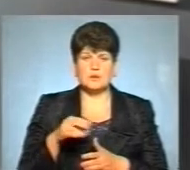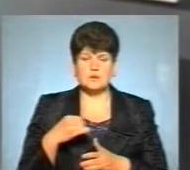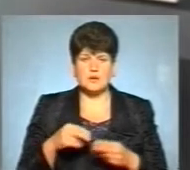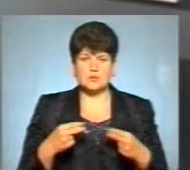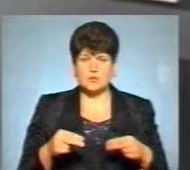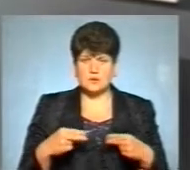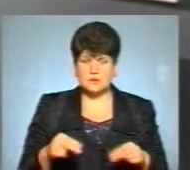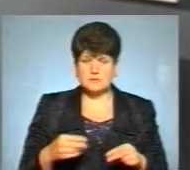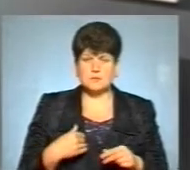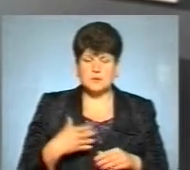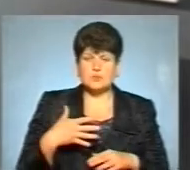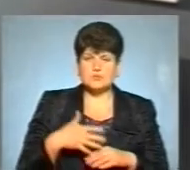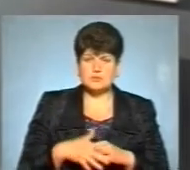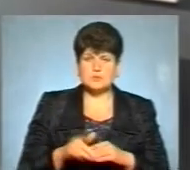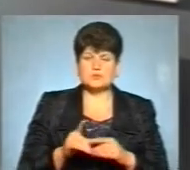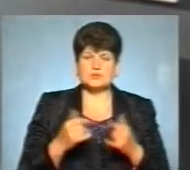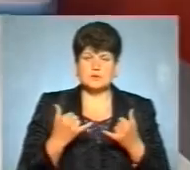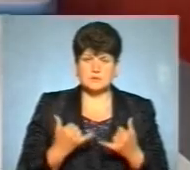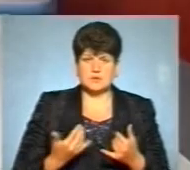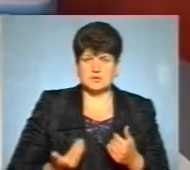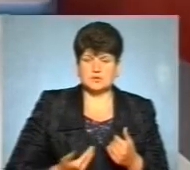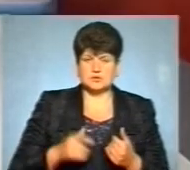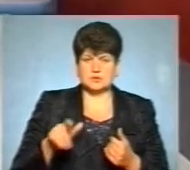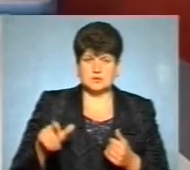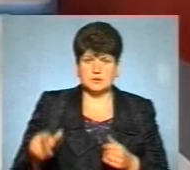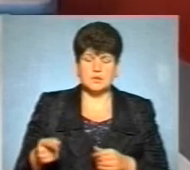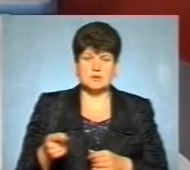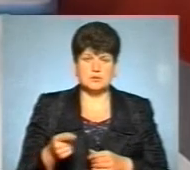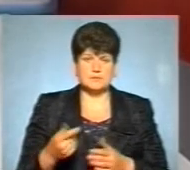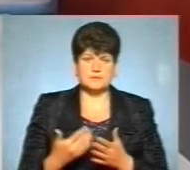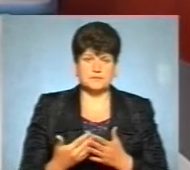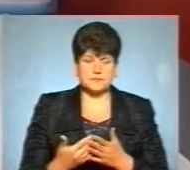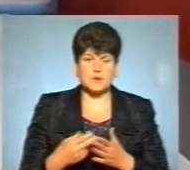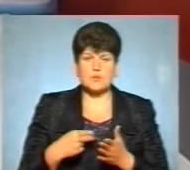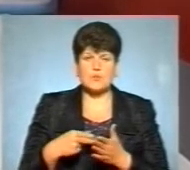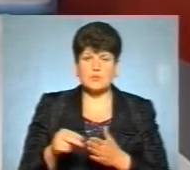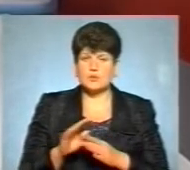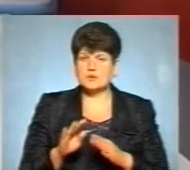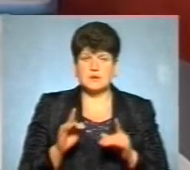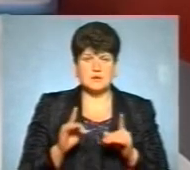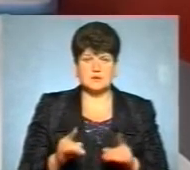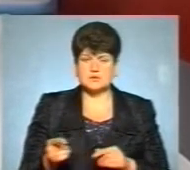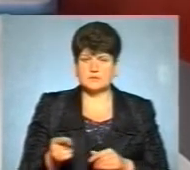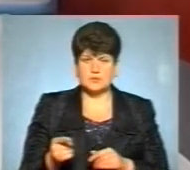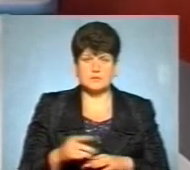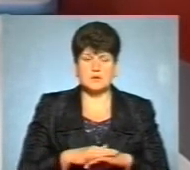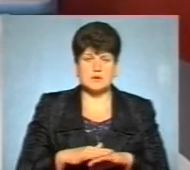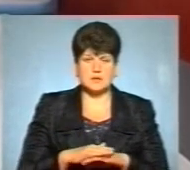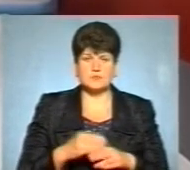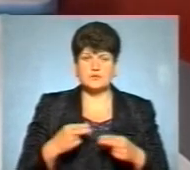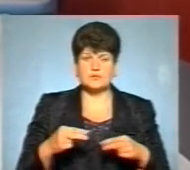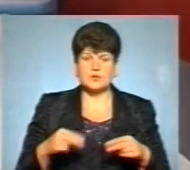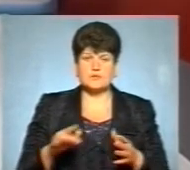онлайн-торгівлі, тобто ми розуміємо, що тепер житель Тернополя, для прикладу, купує не лише в Тернополі, на ринку чи в торгових центрах,